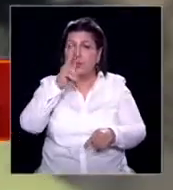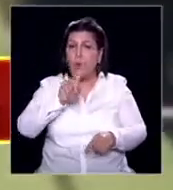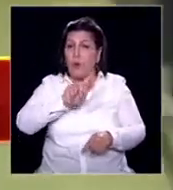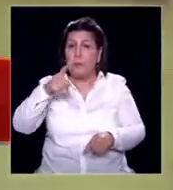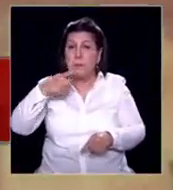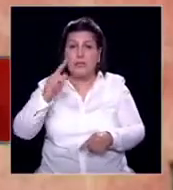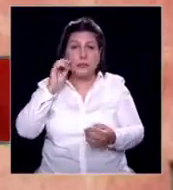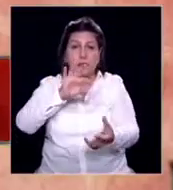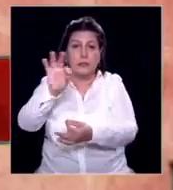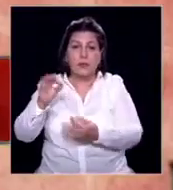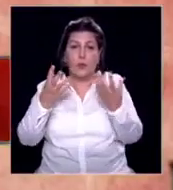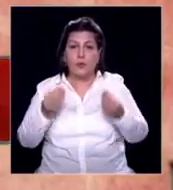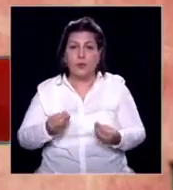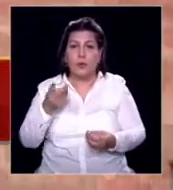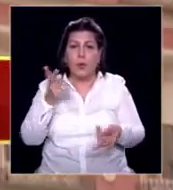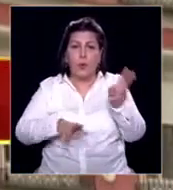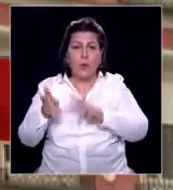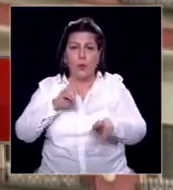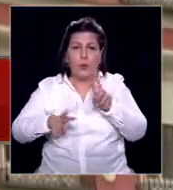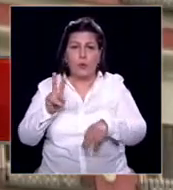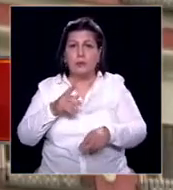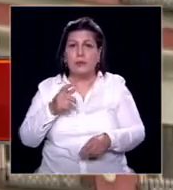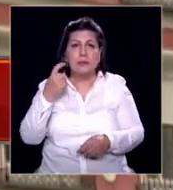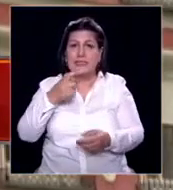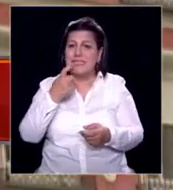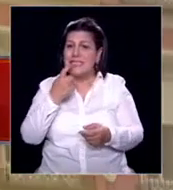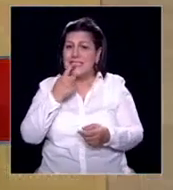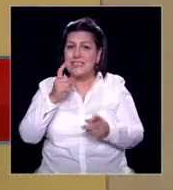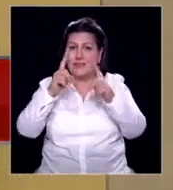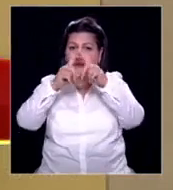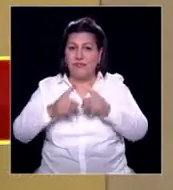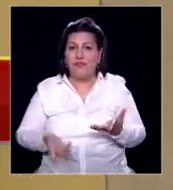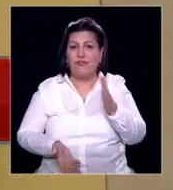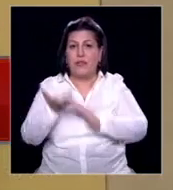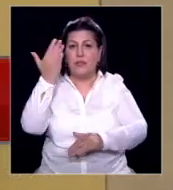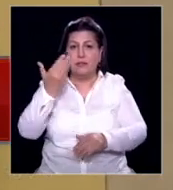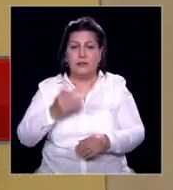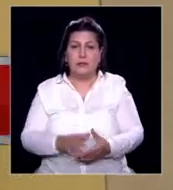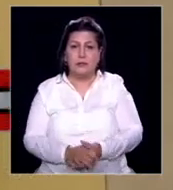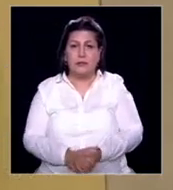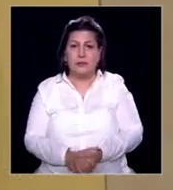dayandı. Ölü sayısı 13 bini aştı. Yaklaşık 10 bin kişinin durumu kritik.